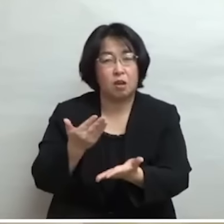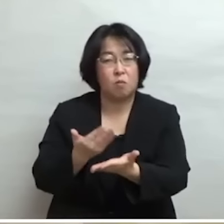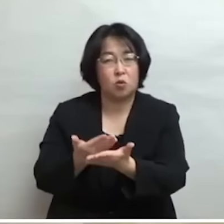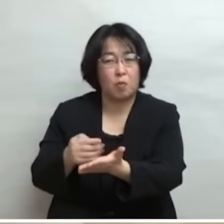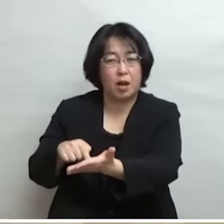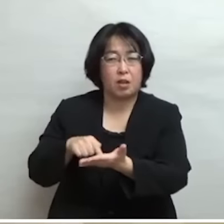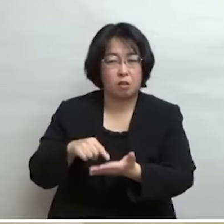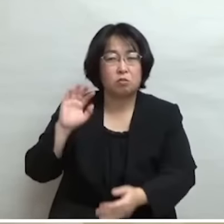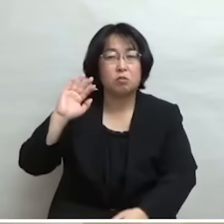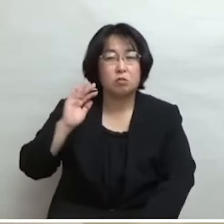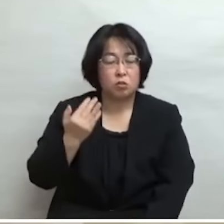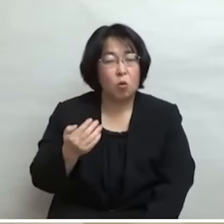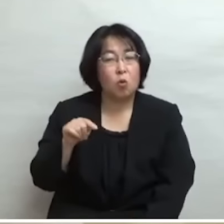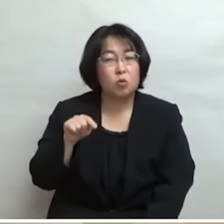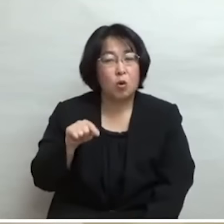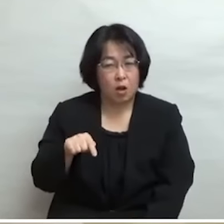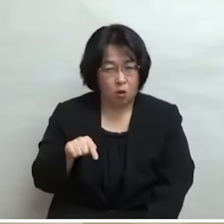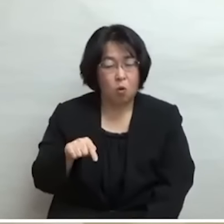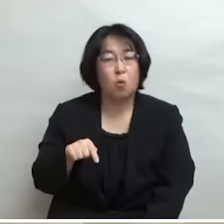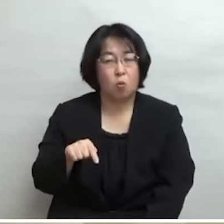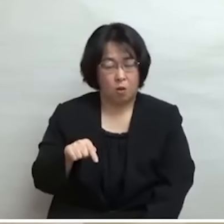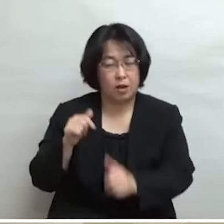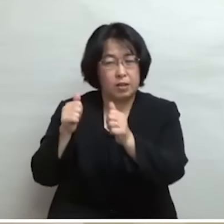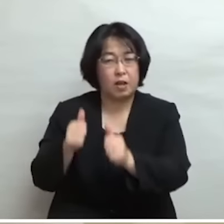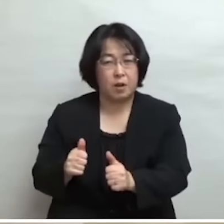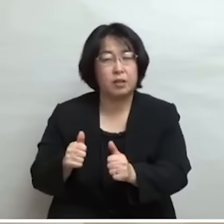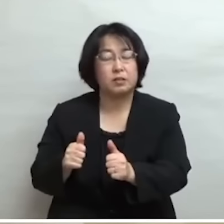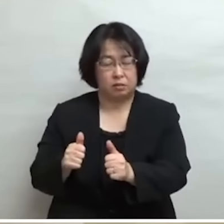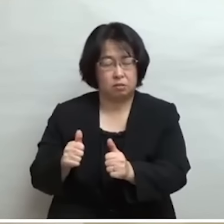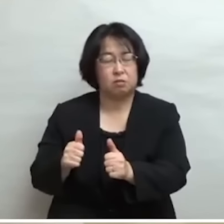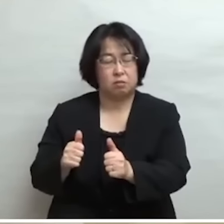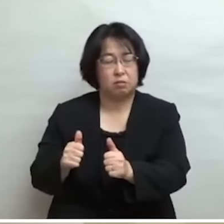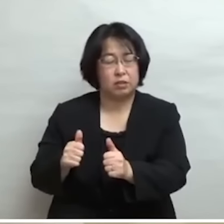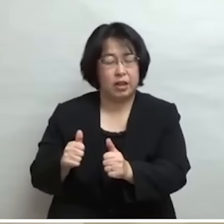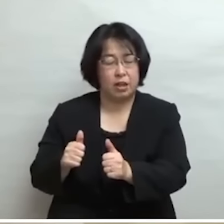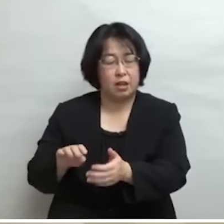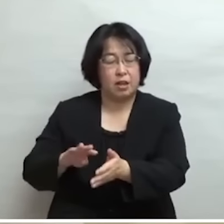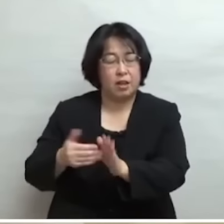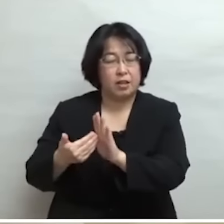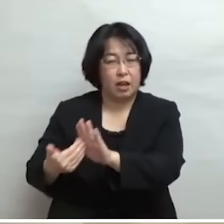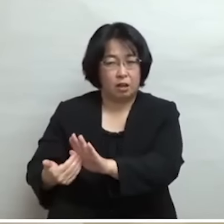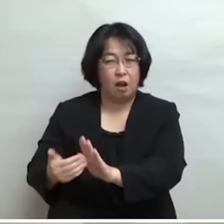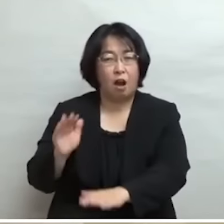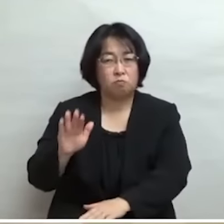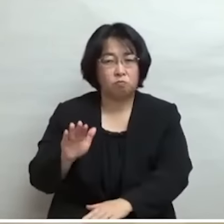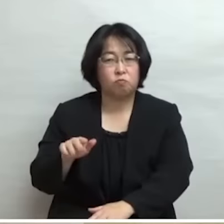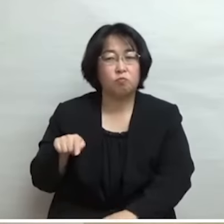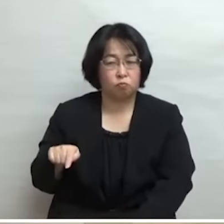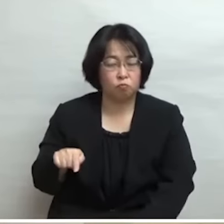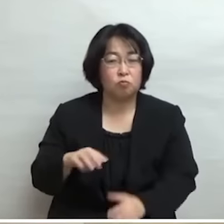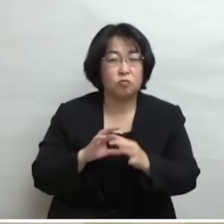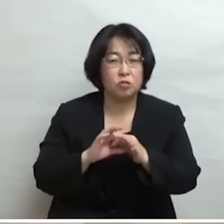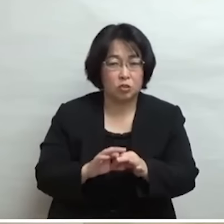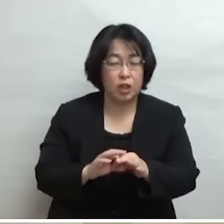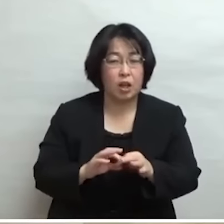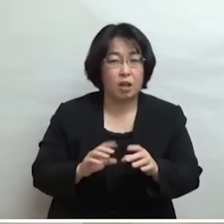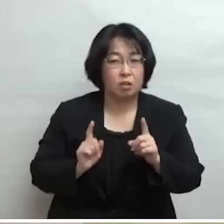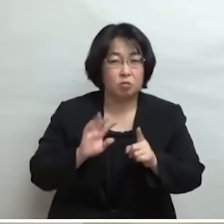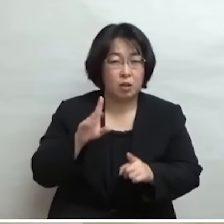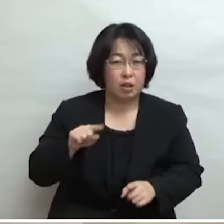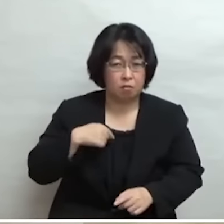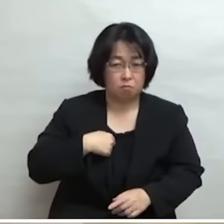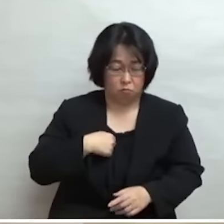けども、これについてはすでに棄却、却下がされておりますので、うちとすれば別法では